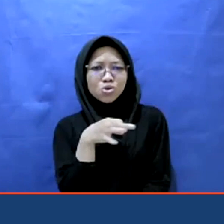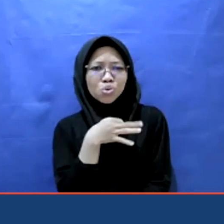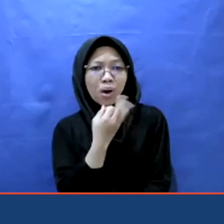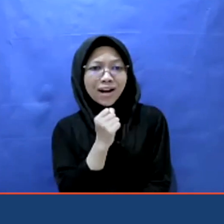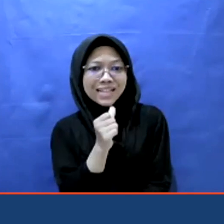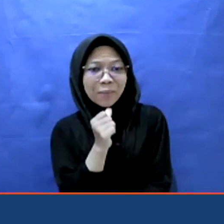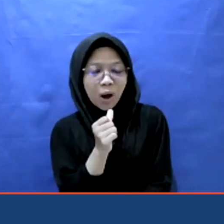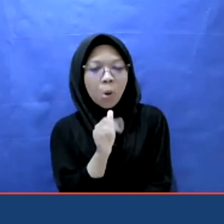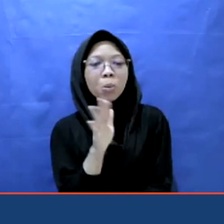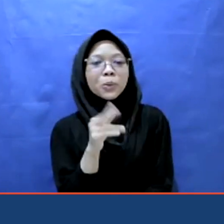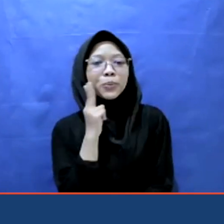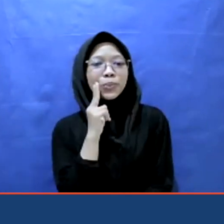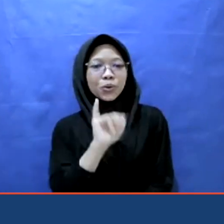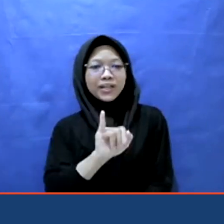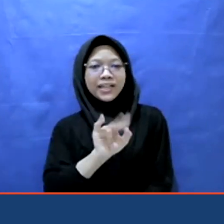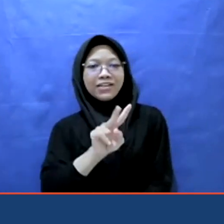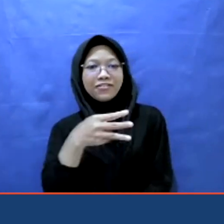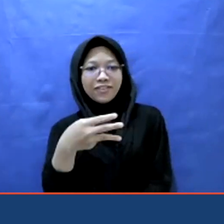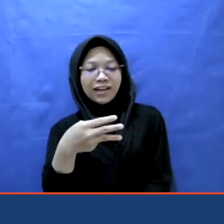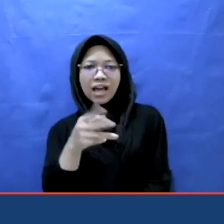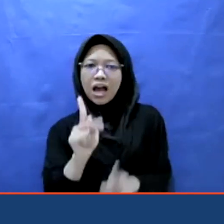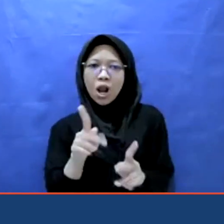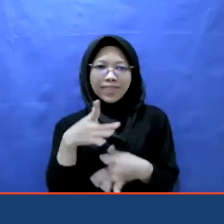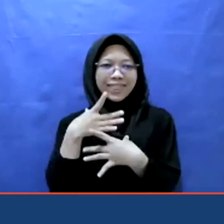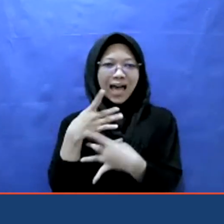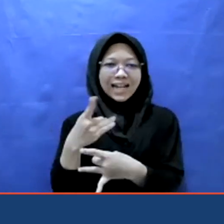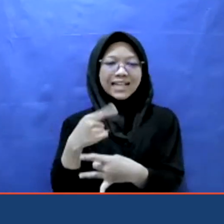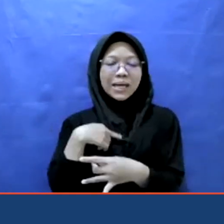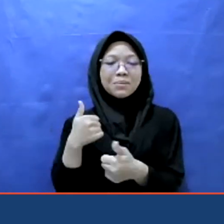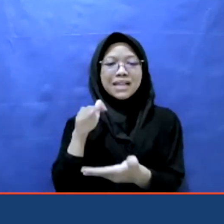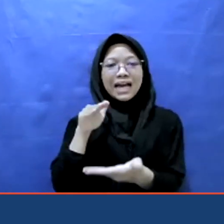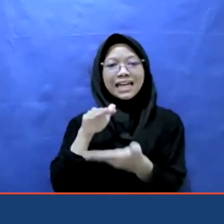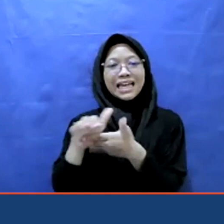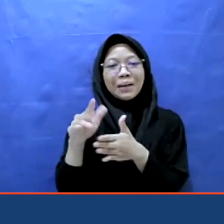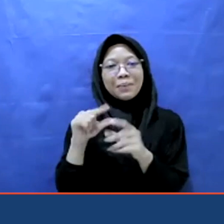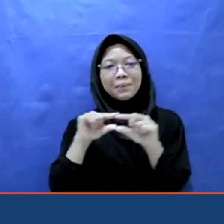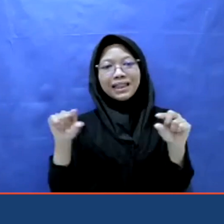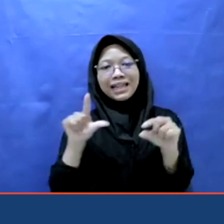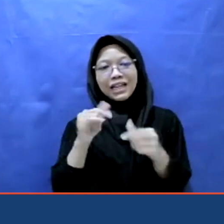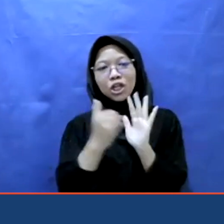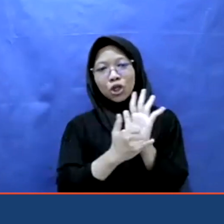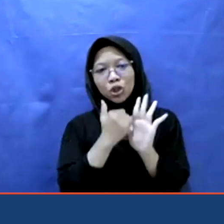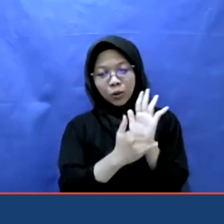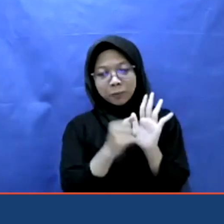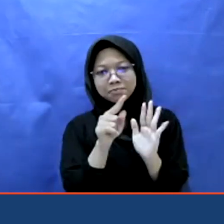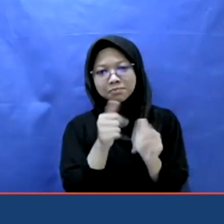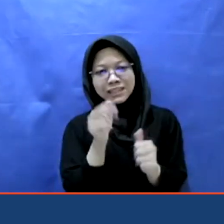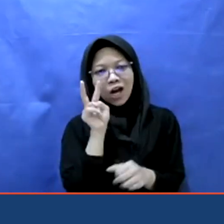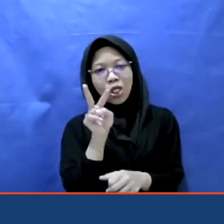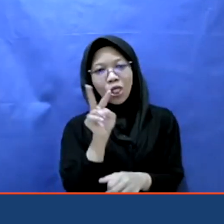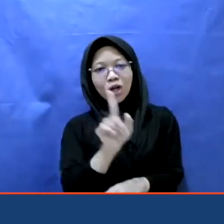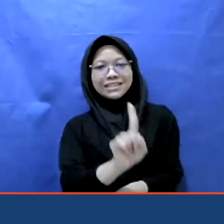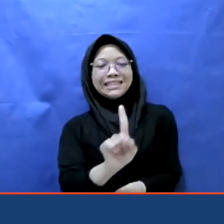nanti mungkin kalau ada yang tertarik bisa saya share untuk link YouTubenya ya Jadi bisa di lihat secara full jadi yang Saya